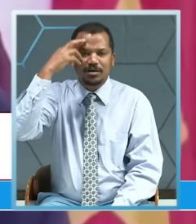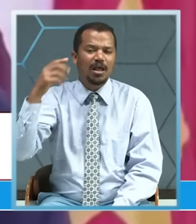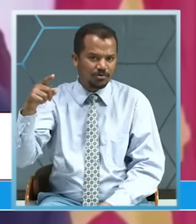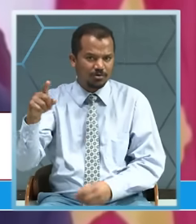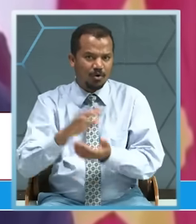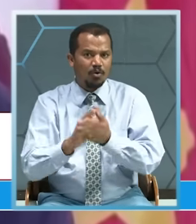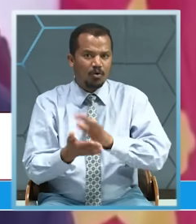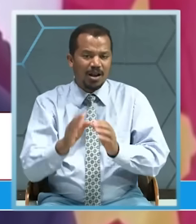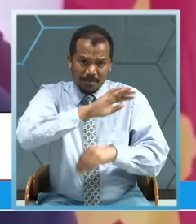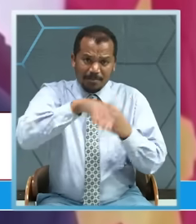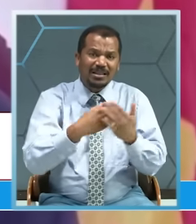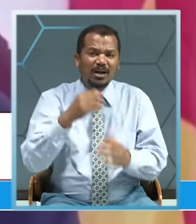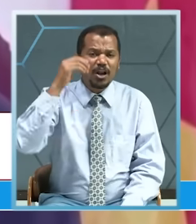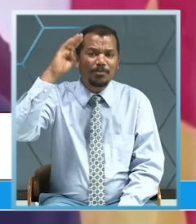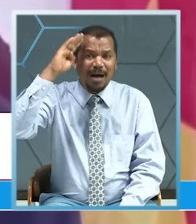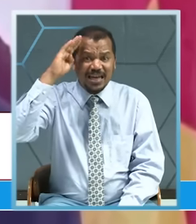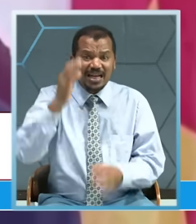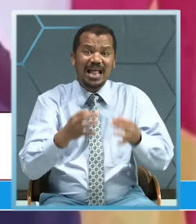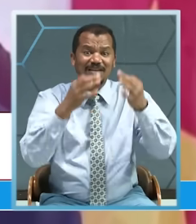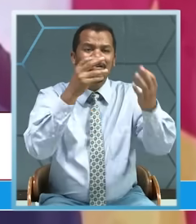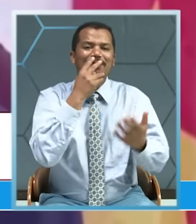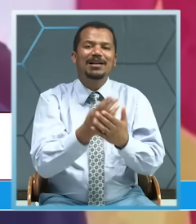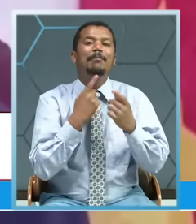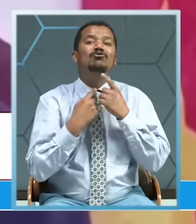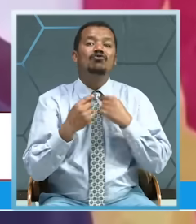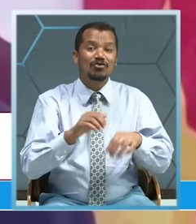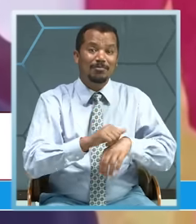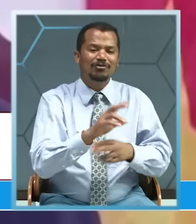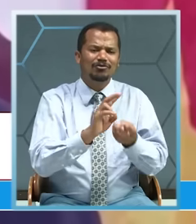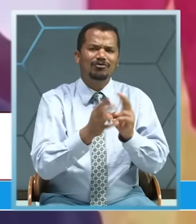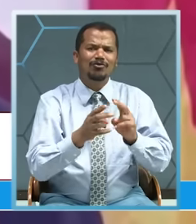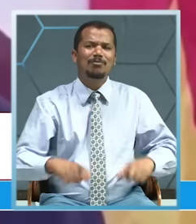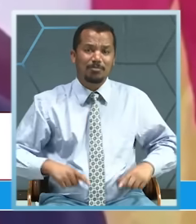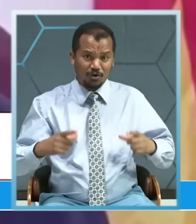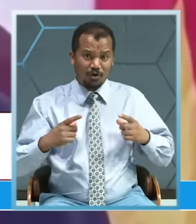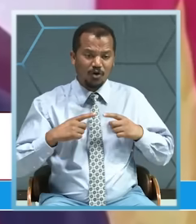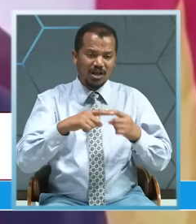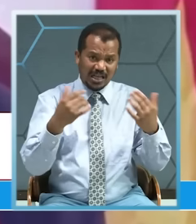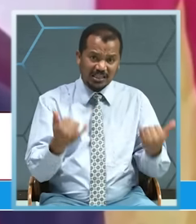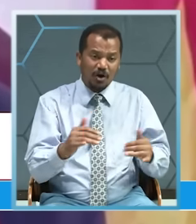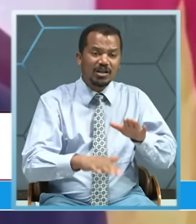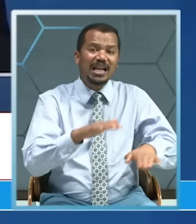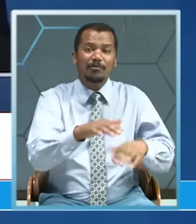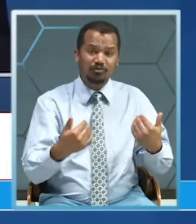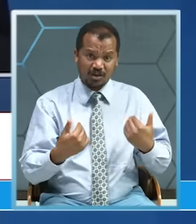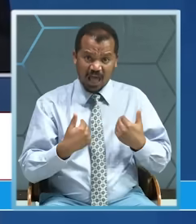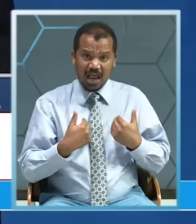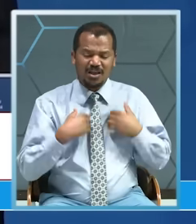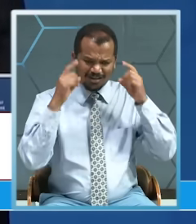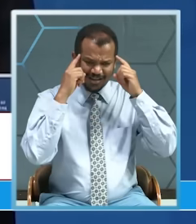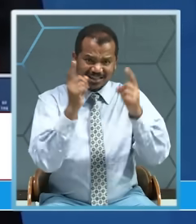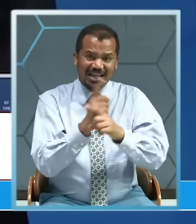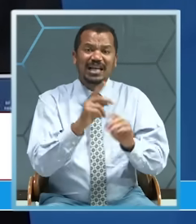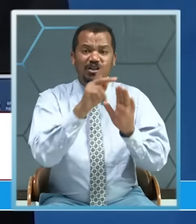እንዲባባስ ምክንያት ሆኗል። በአጠቃላይ ጆ ባይደን ያስተላለፉት የመልካም ምኞት መልእክት ትርጉም የሚኖረው እስካሁን